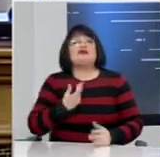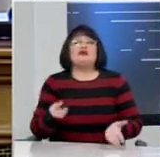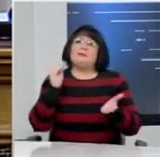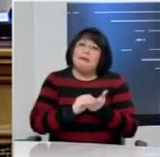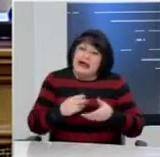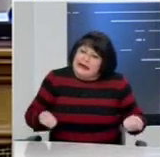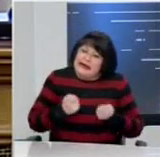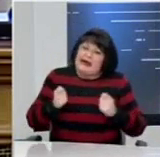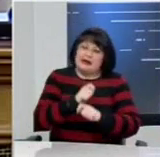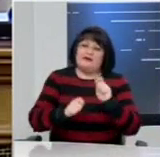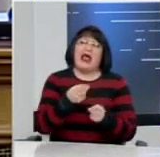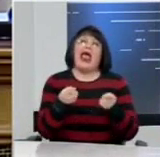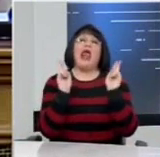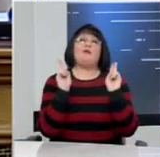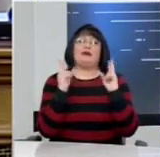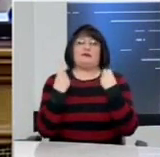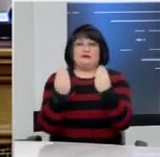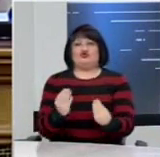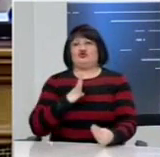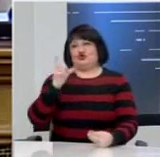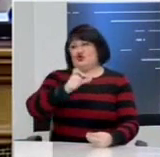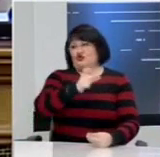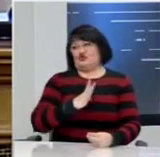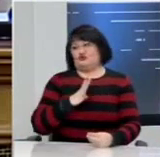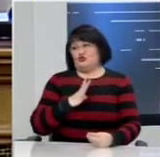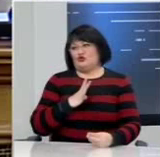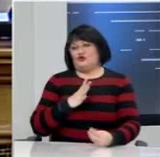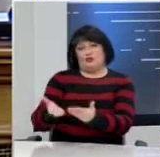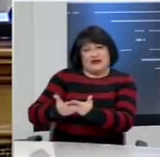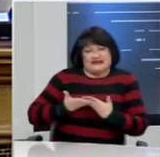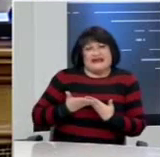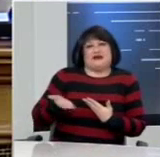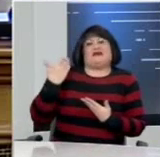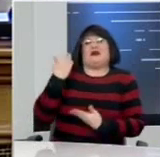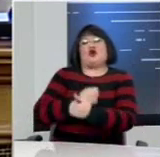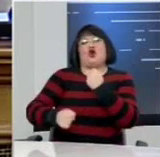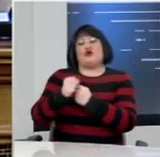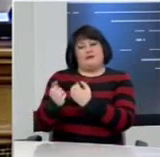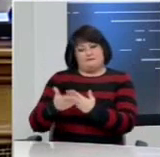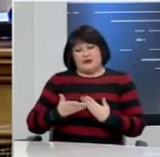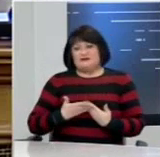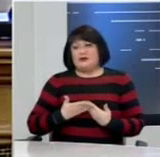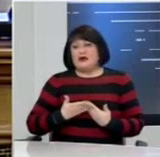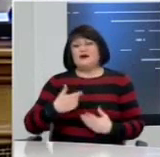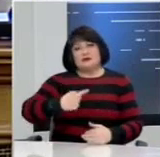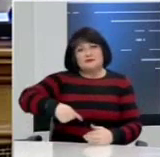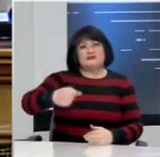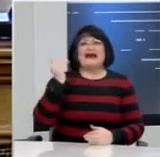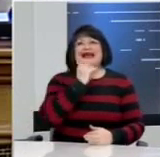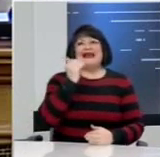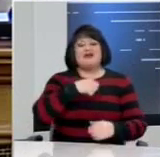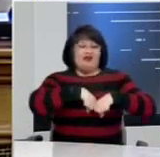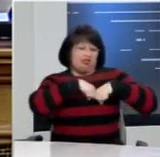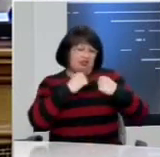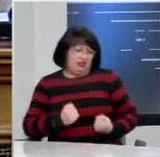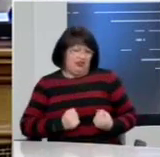ξαναγίνουμε η ελπίδα του κόσμου που μας στήριξε όλα τα προηγούμενα χρόνια, αλλά και αυτών που πολύ γρήγορα θα